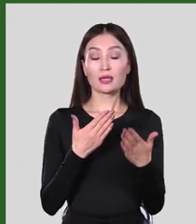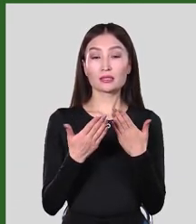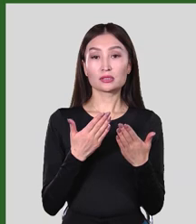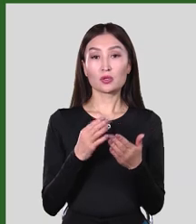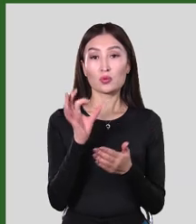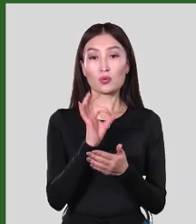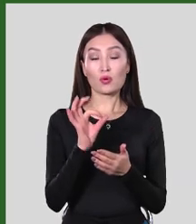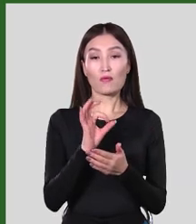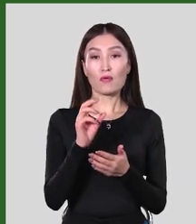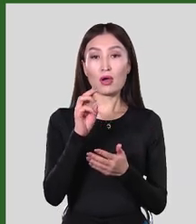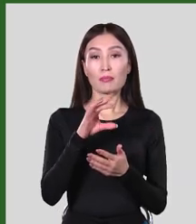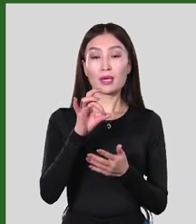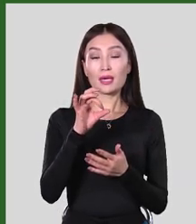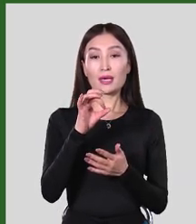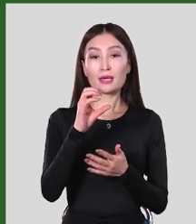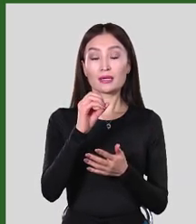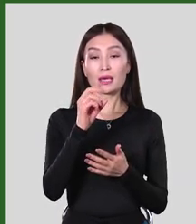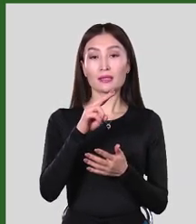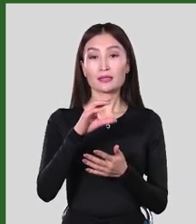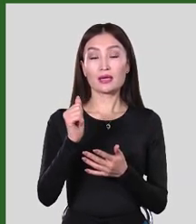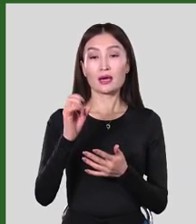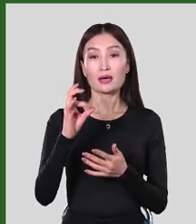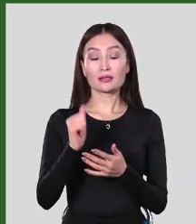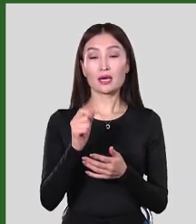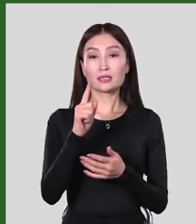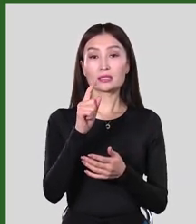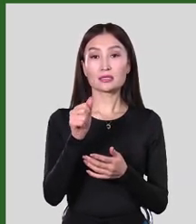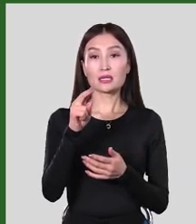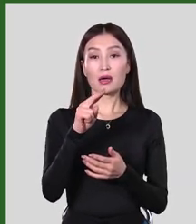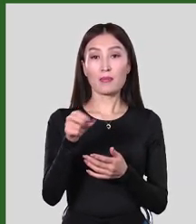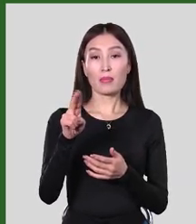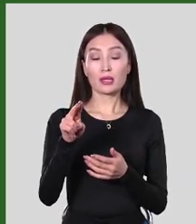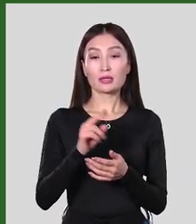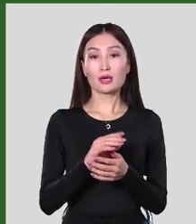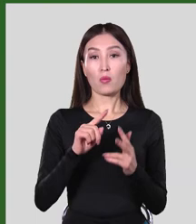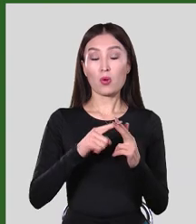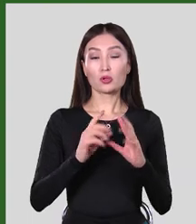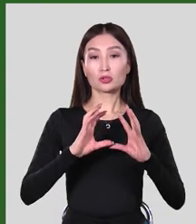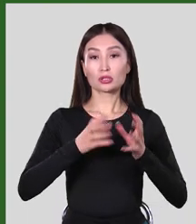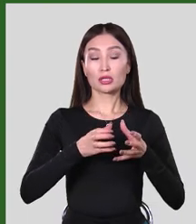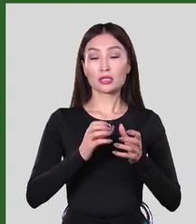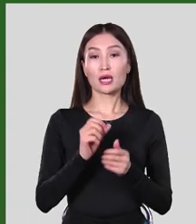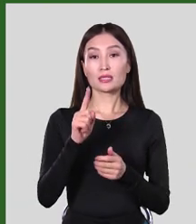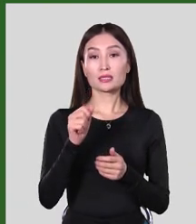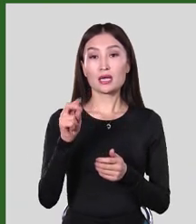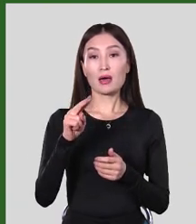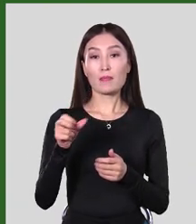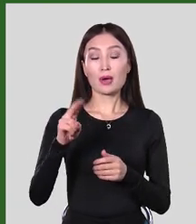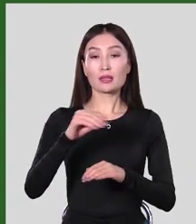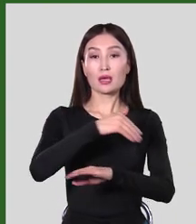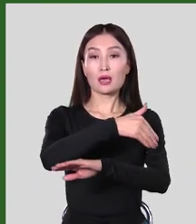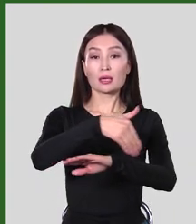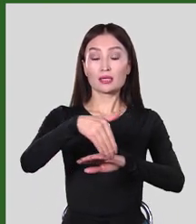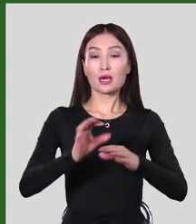Относительно нулевого меридиана материк расположен в западном полушарии. Материк на западе омывается